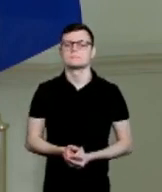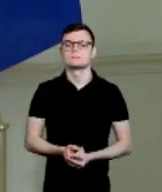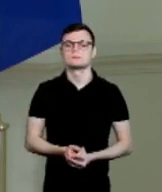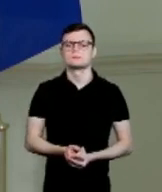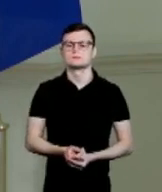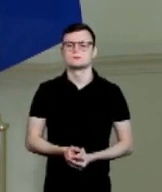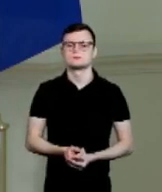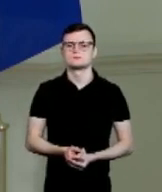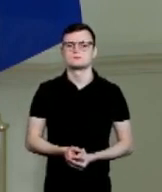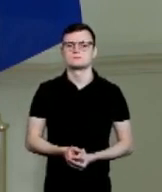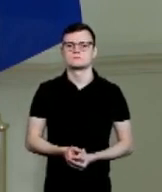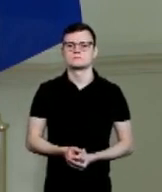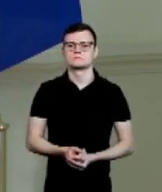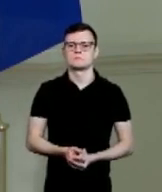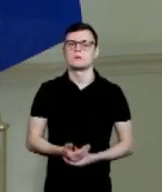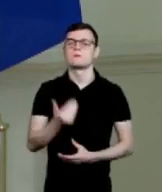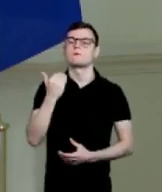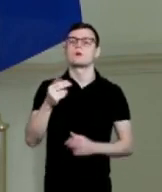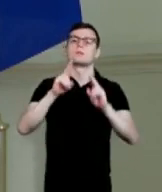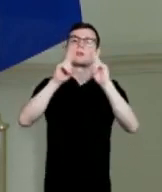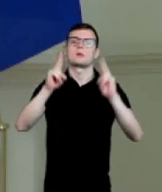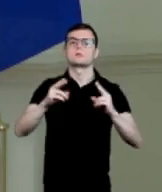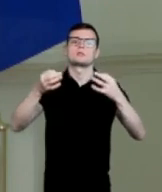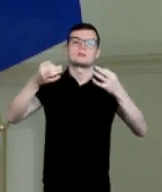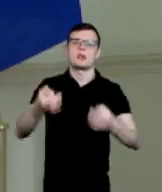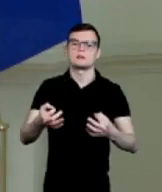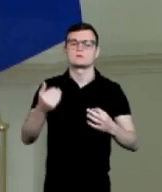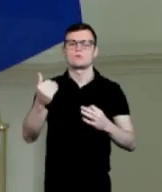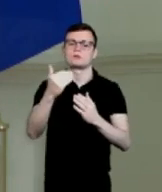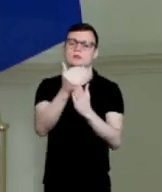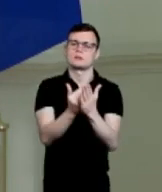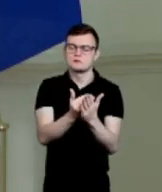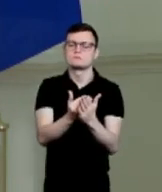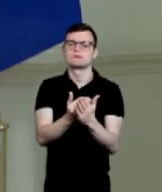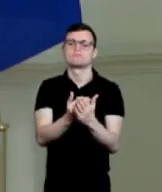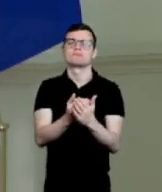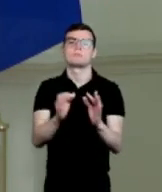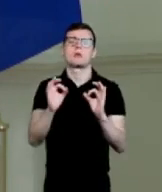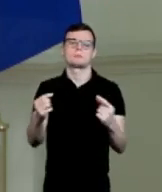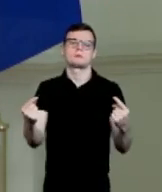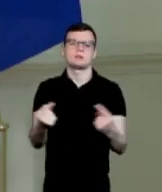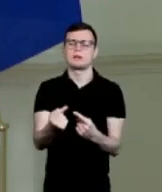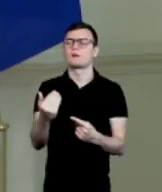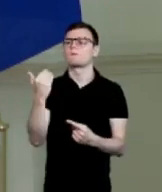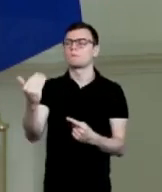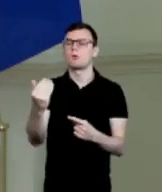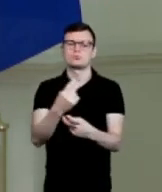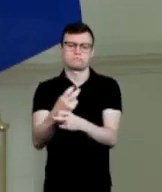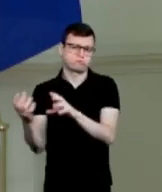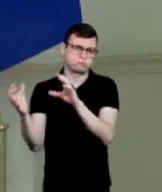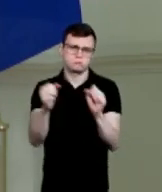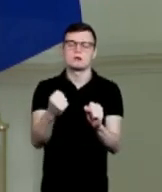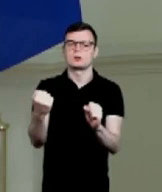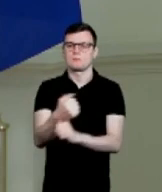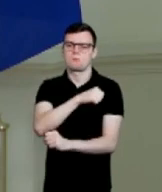Ir tai atitiks tarptautinio teisingumo principus, kad agresorius turi sumokėti. Mes taip pat aptarėme kitus